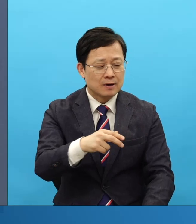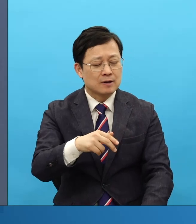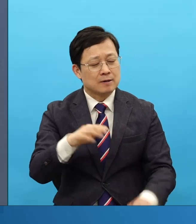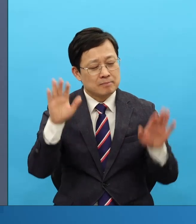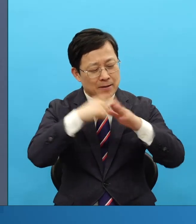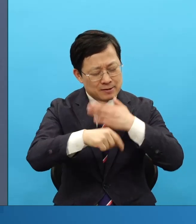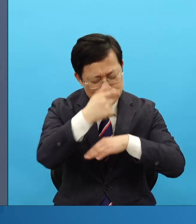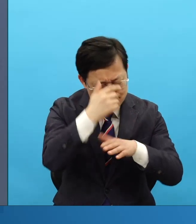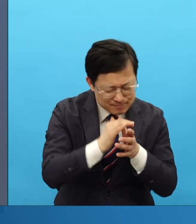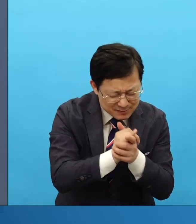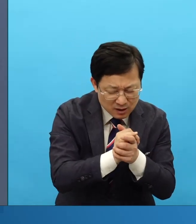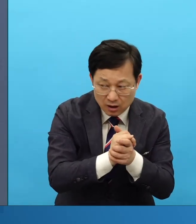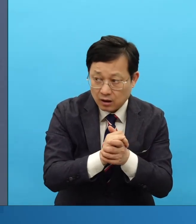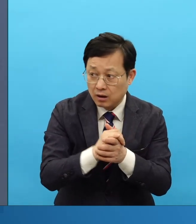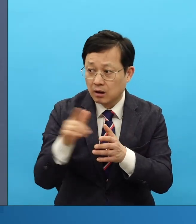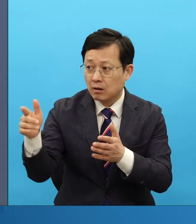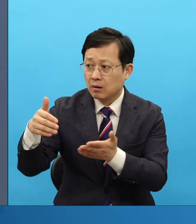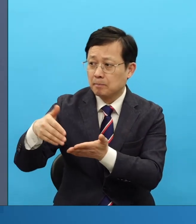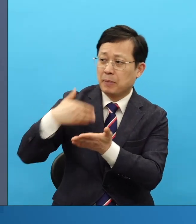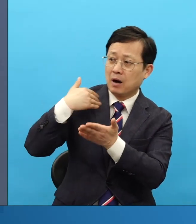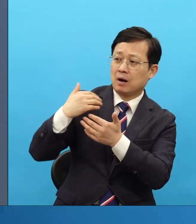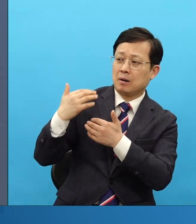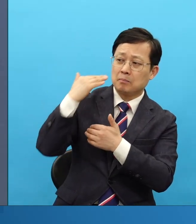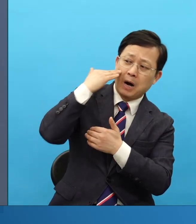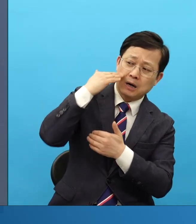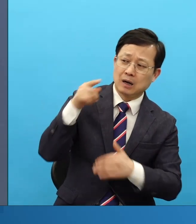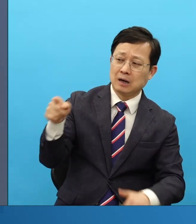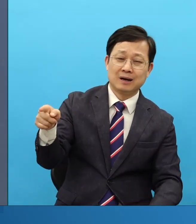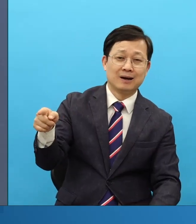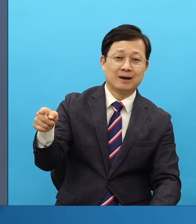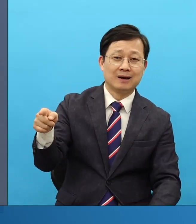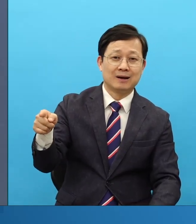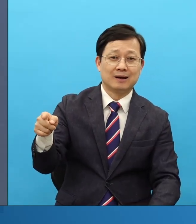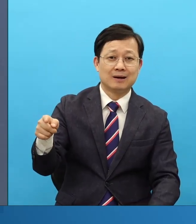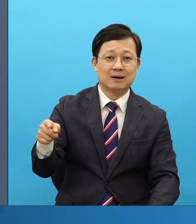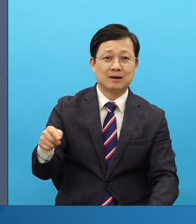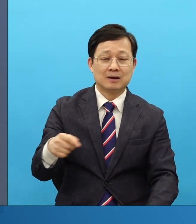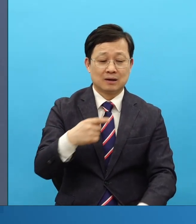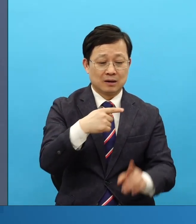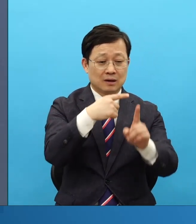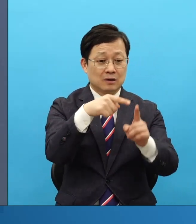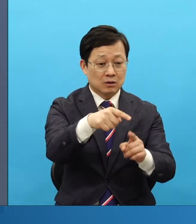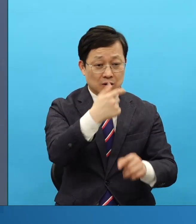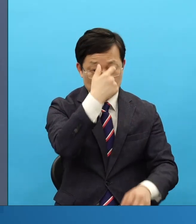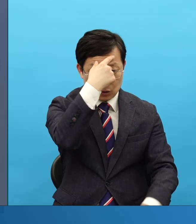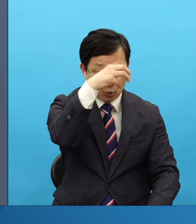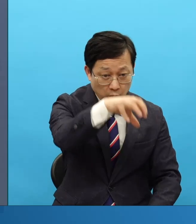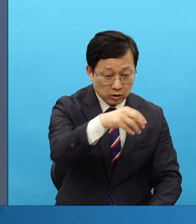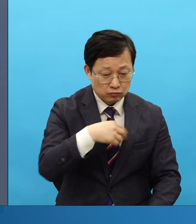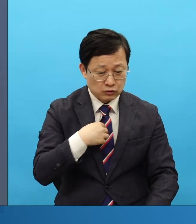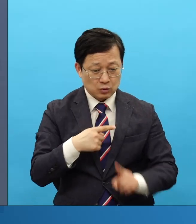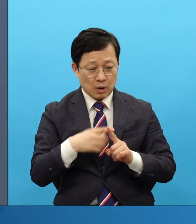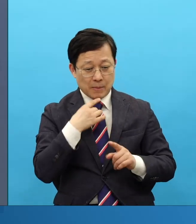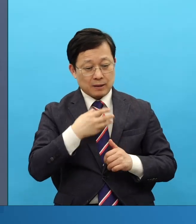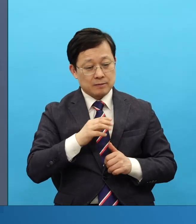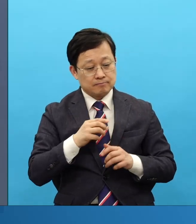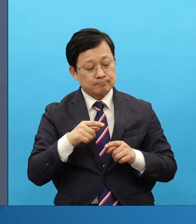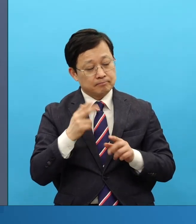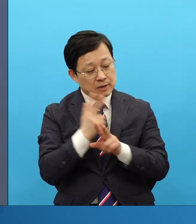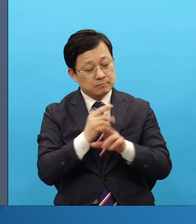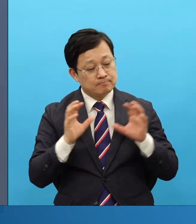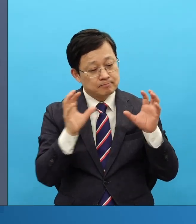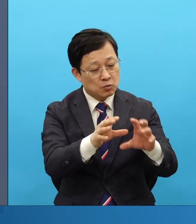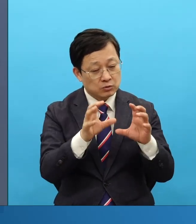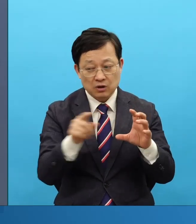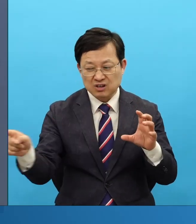give worship, so we asked one of the prayer mountains, or the prayer facility in the mountains to 말은데 give 왜 worship. 한 교회만 빌려주나 이거지. And the other churches are 기도원 보고 complaining. 왜한 교회만